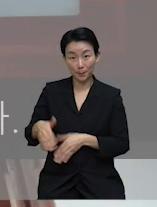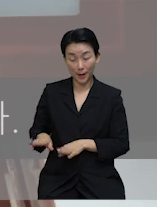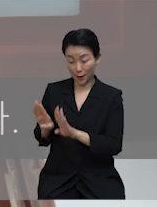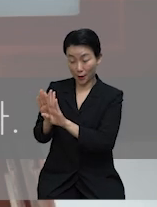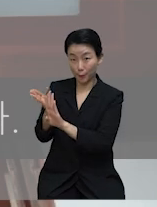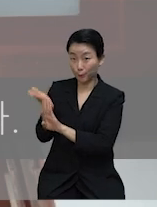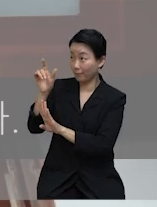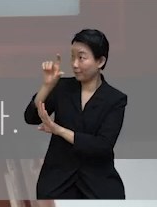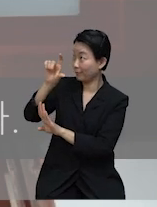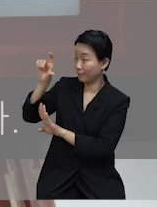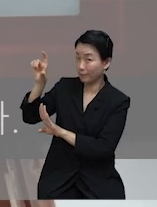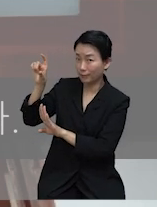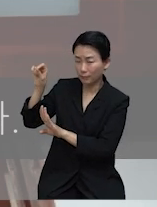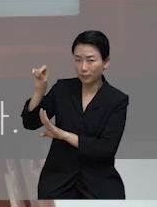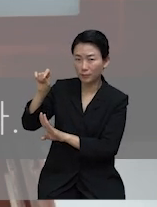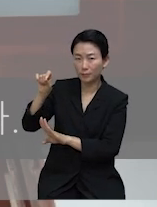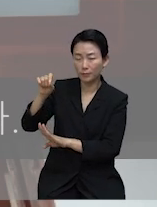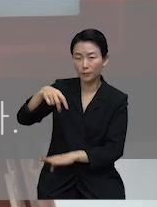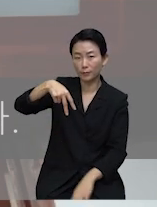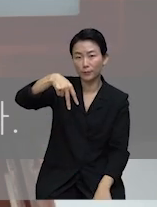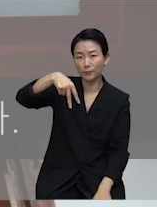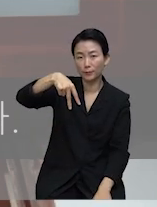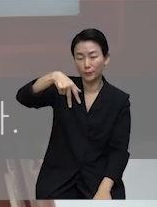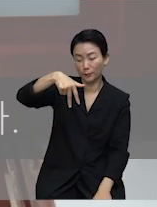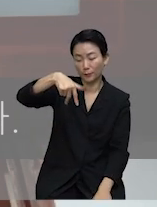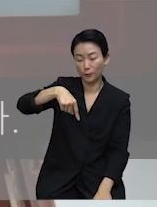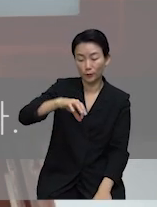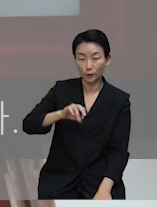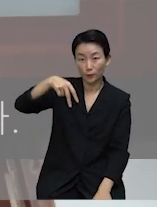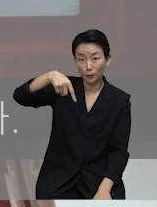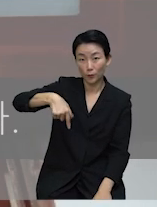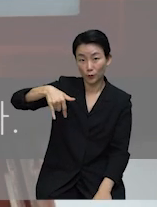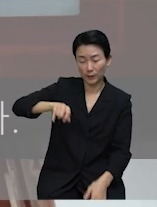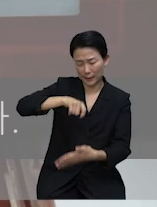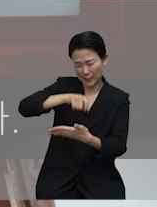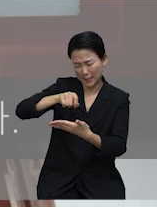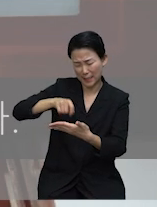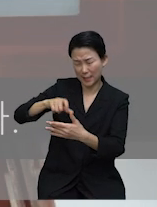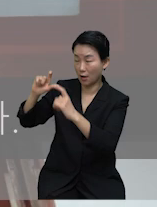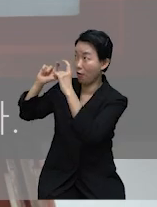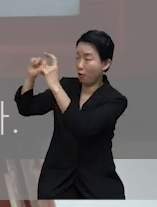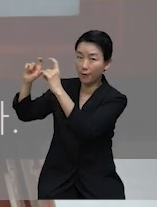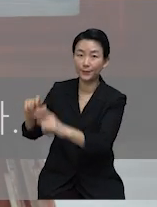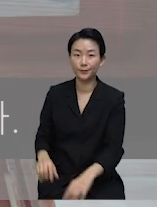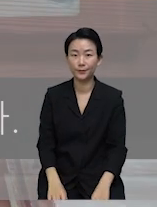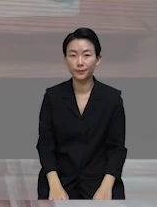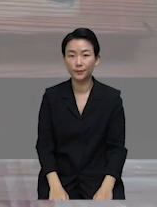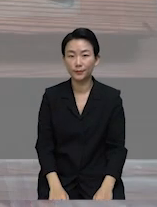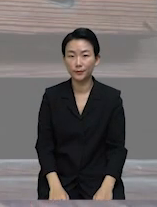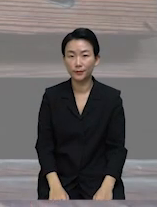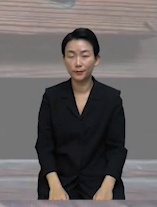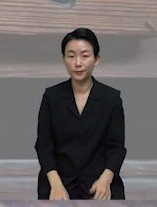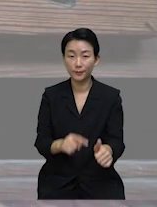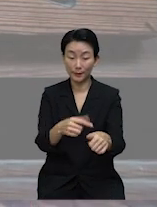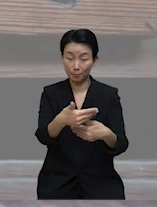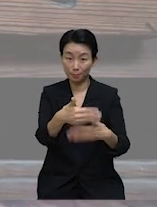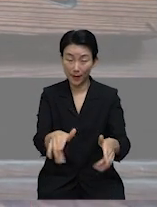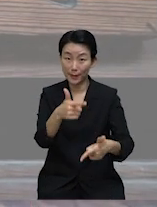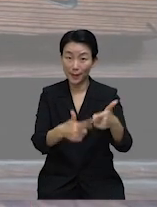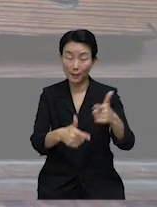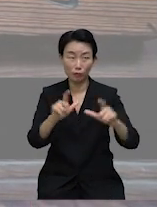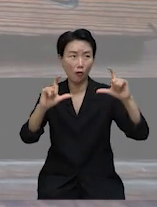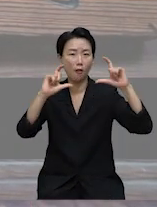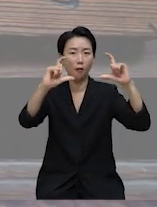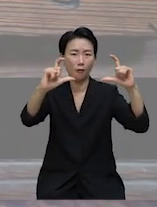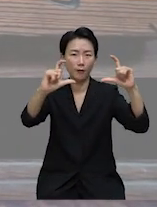또 건넌방의 문 위로는 최순우 옛집의 중수기가 걸려 있기도 합니다. 사랑방 문